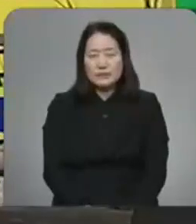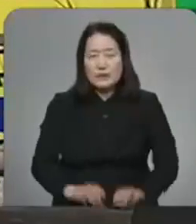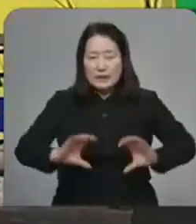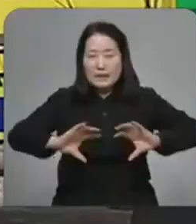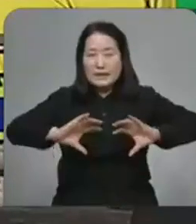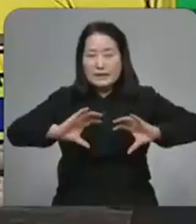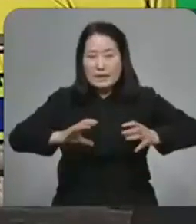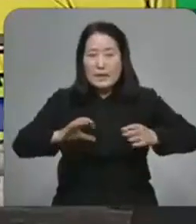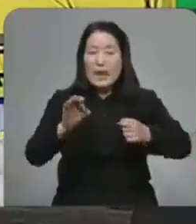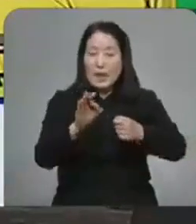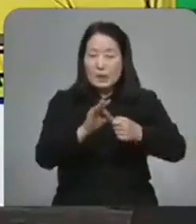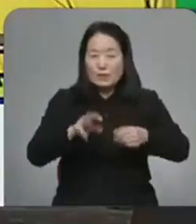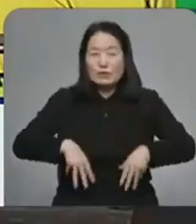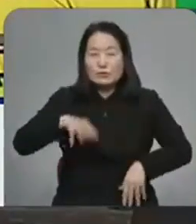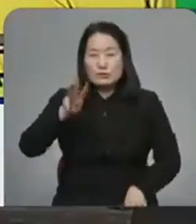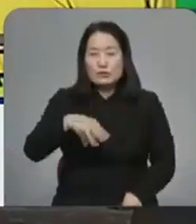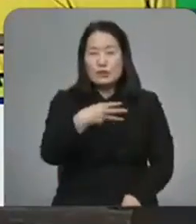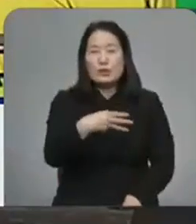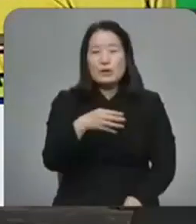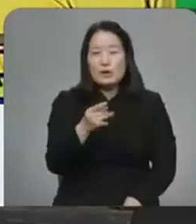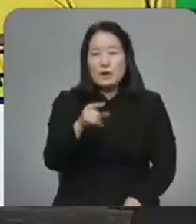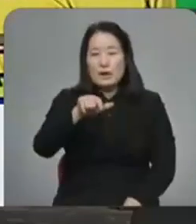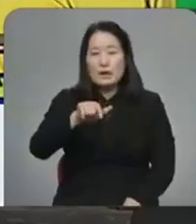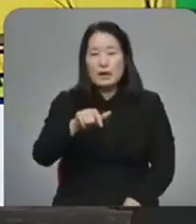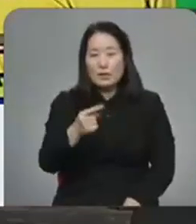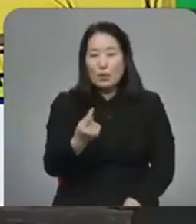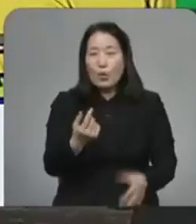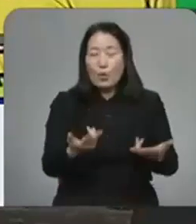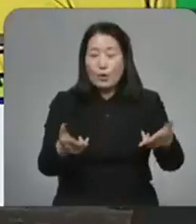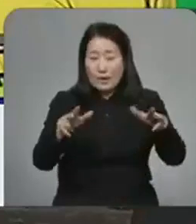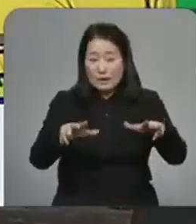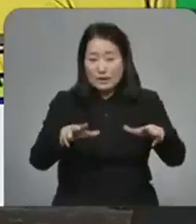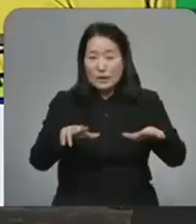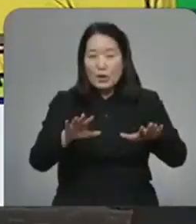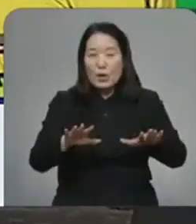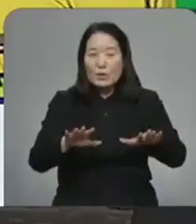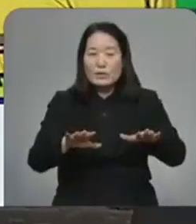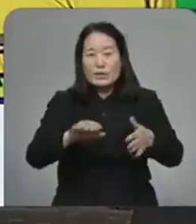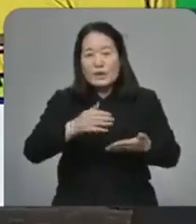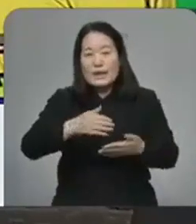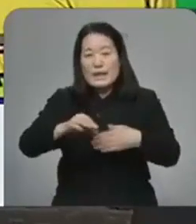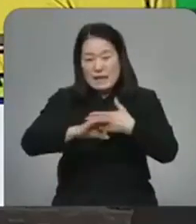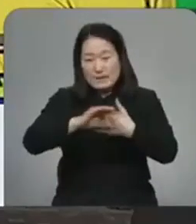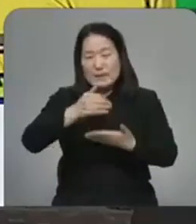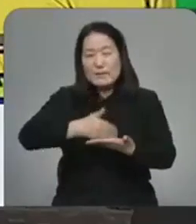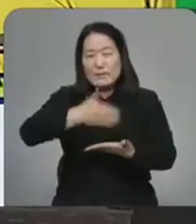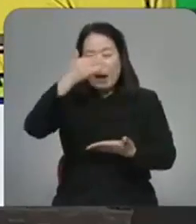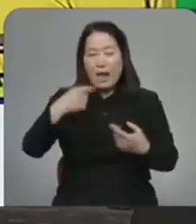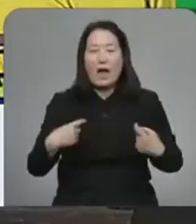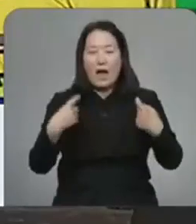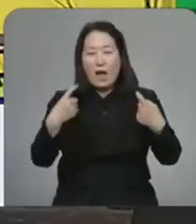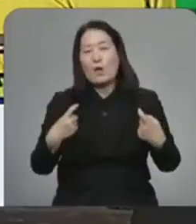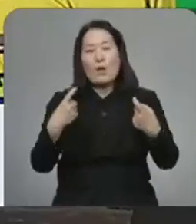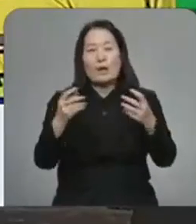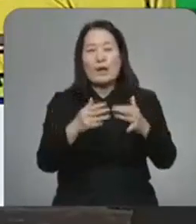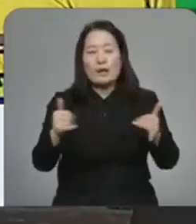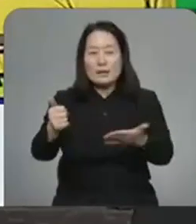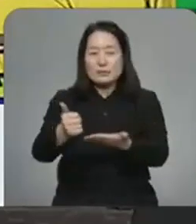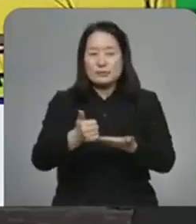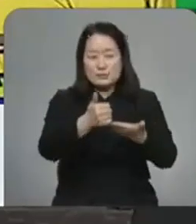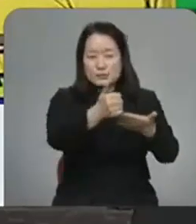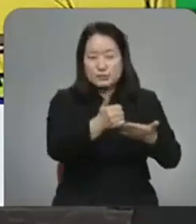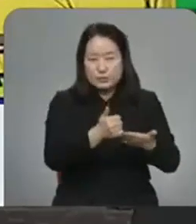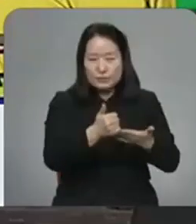세계 10번째인 춘천 레고랜드 테마파크 코리아가 오늘 임시 개장하고 관광객을 맞이했습니다. 처음으로